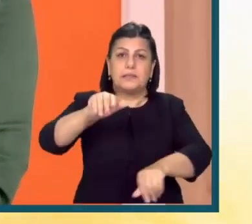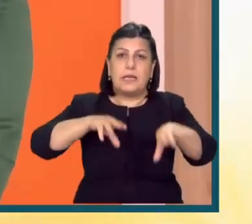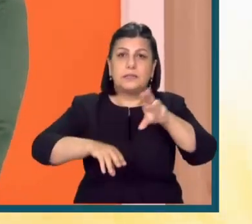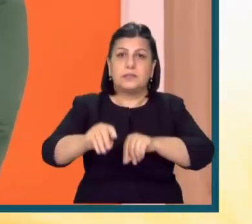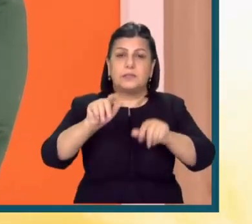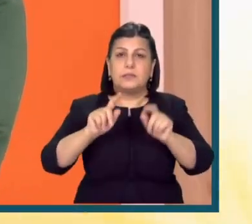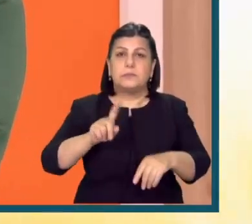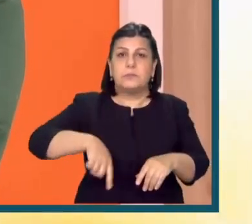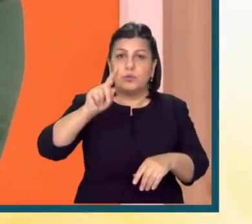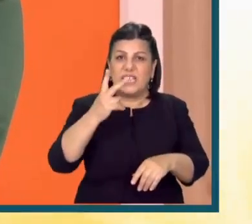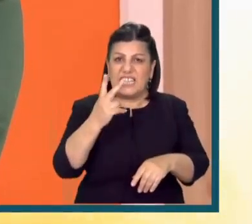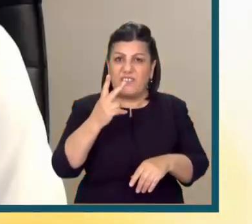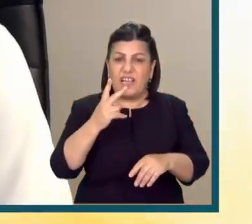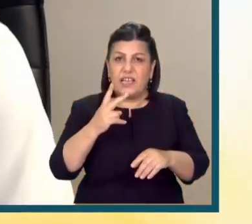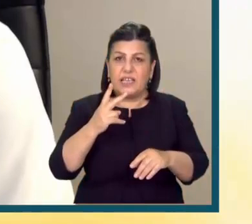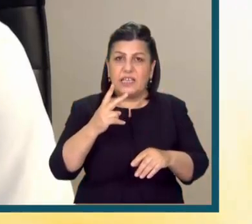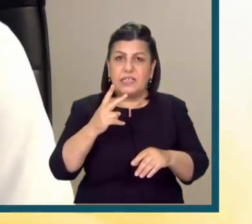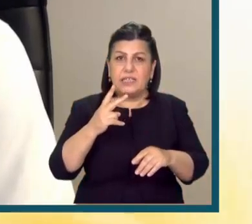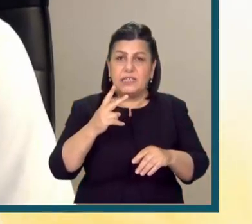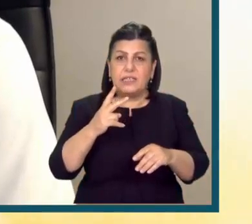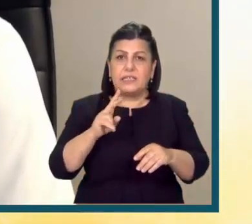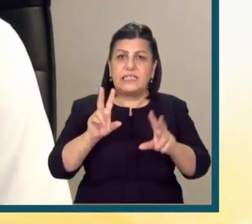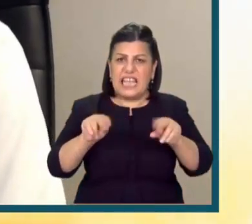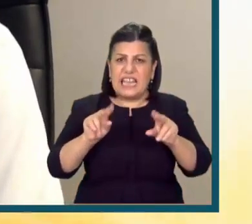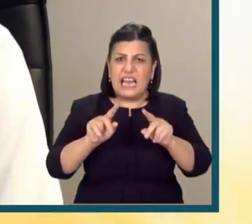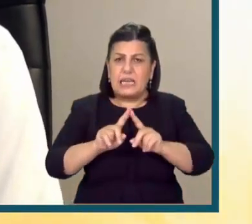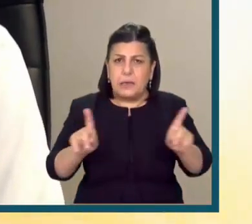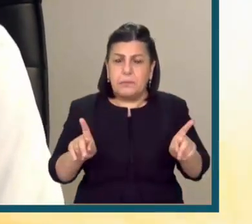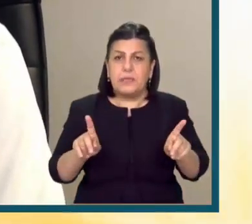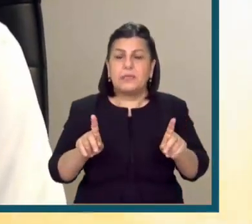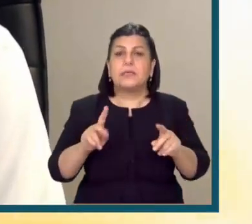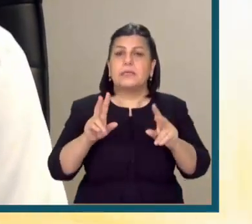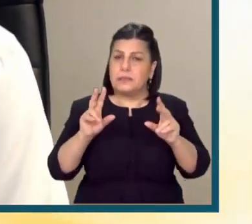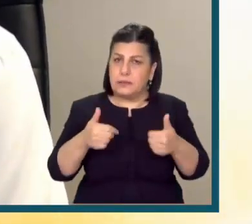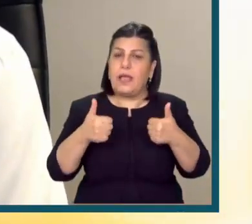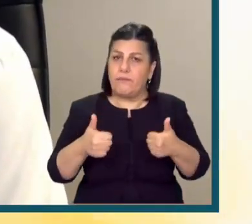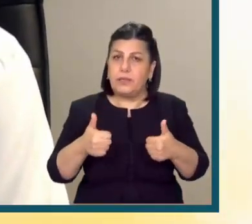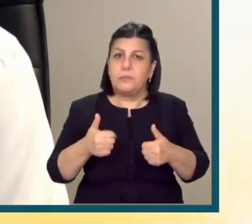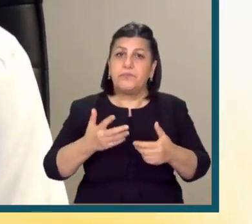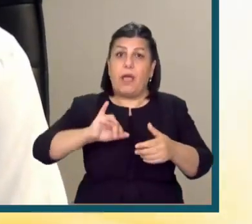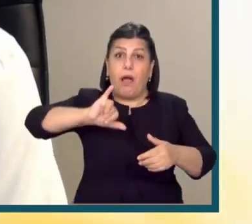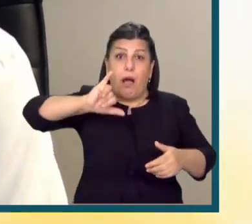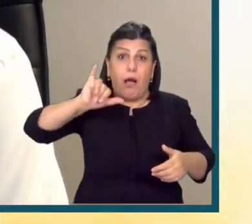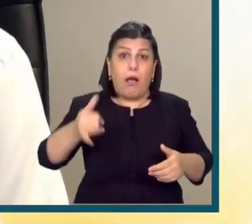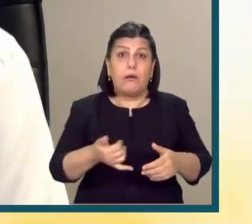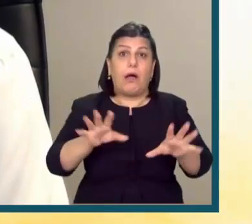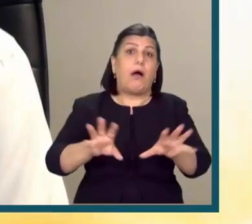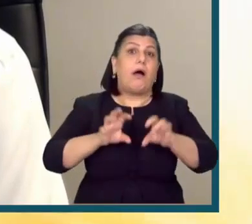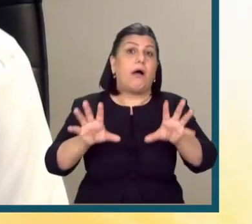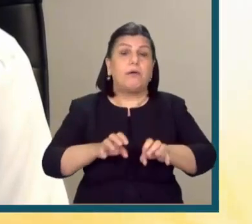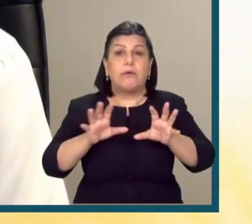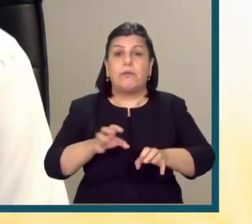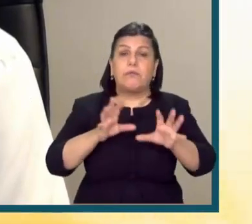midir? Tabii bir kez yeterli ama çok ağır şikayetleri varsa